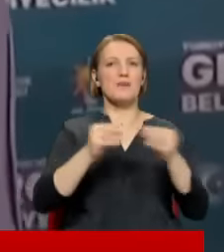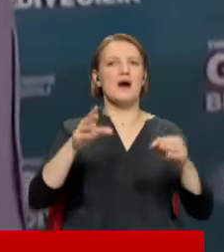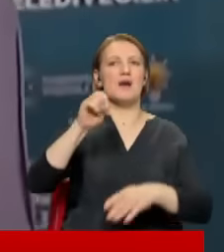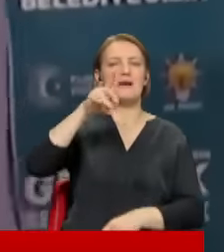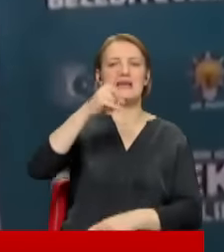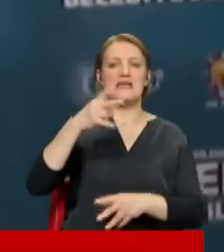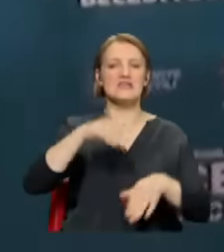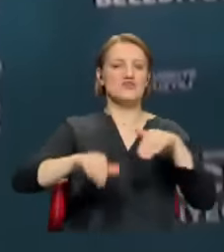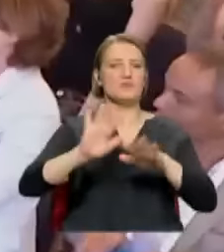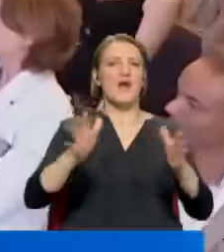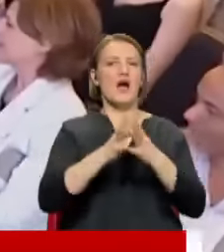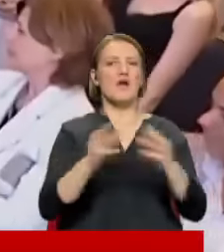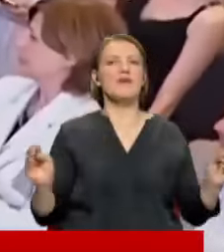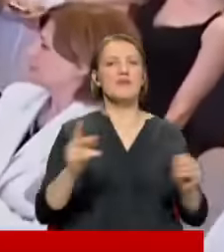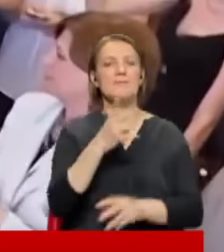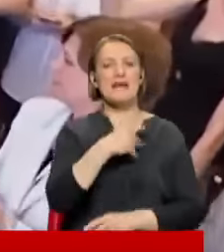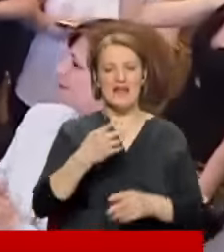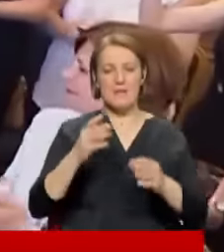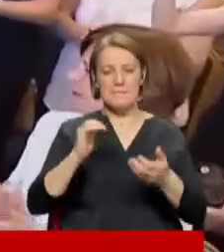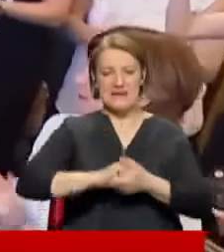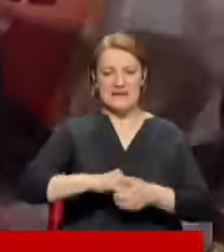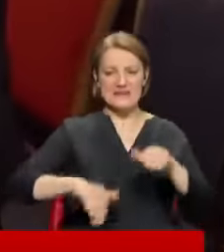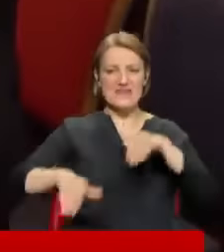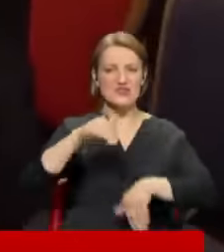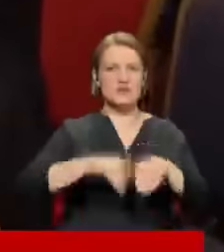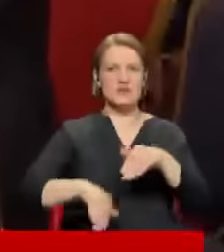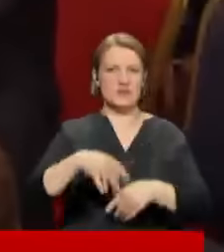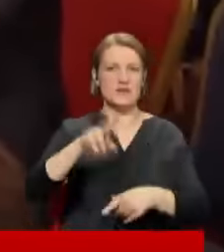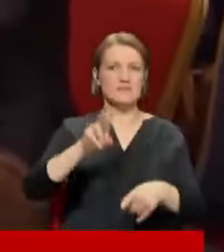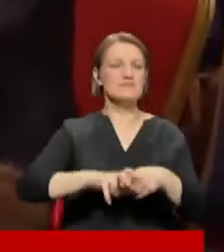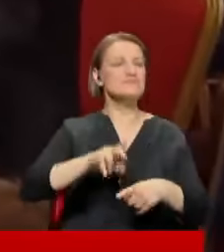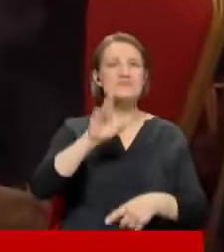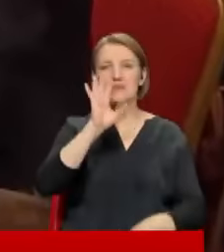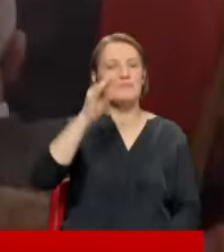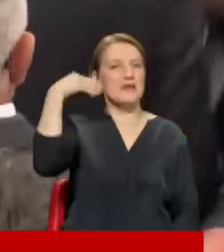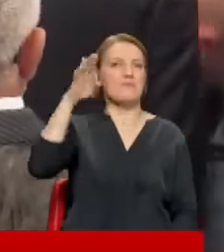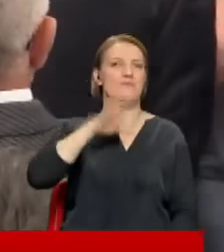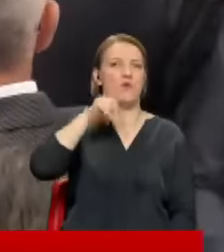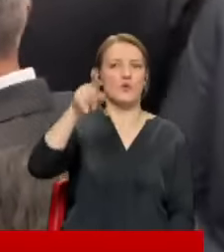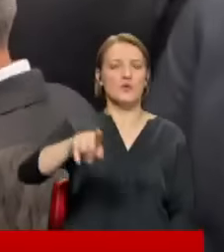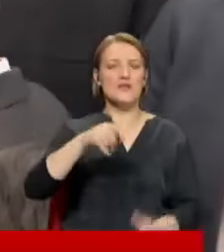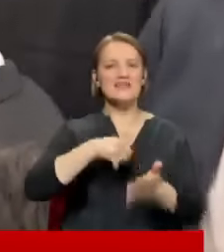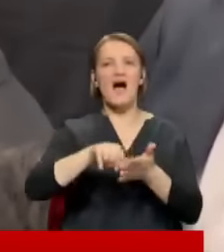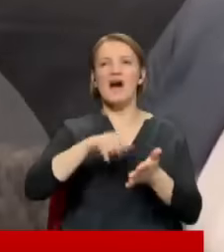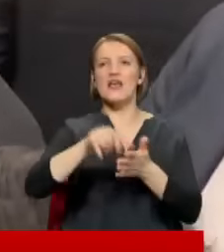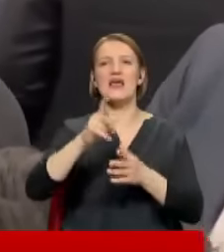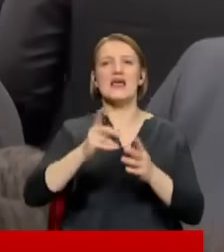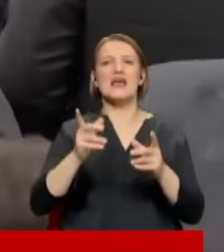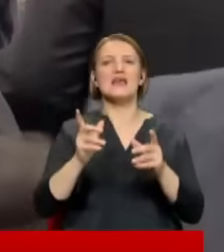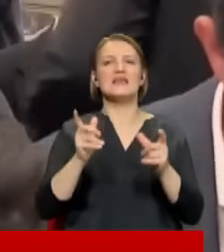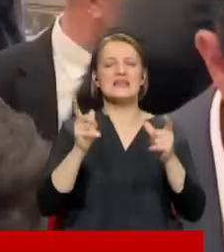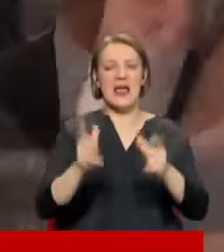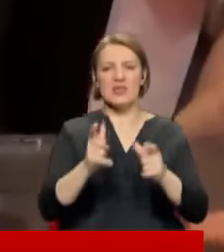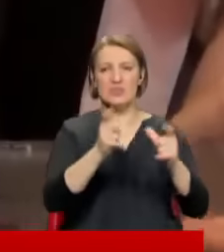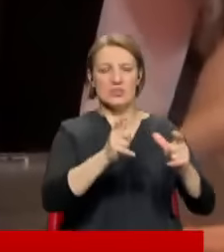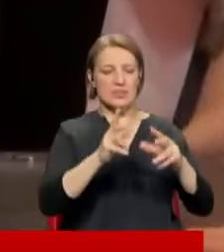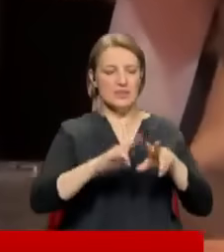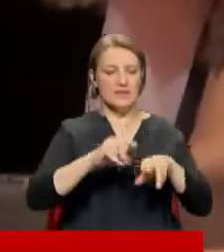iki seçim daha kaybetti. Belediyeler Birliği seçiminde başkanlık koltuğuna Ekrem İmamoğlu oturdu. Tarihi Kentler Birliği Başkanı da Mansur Yavaş